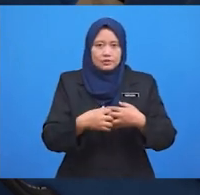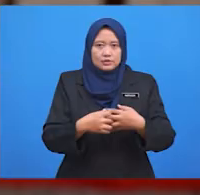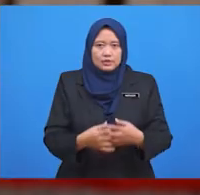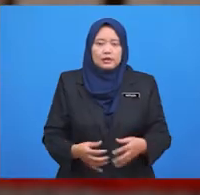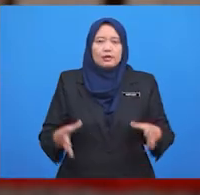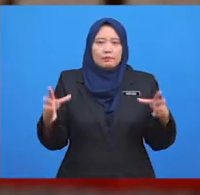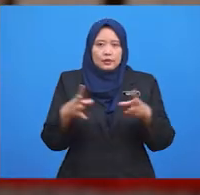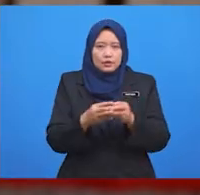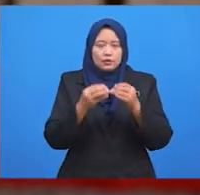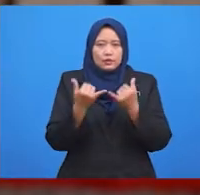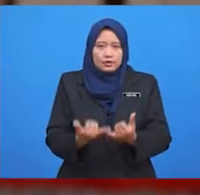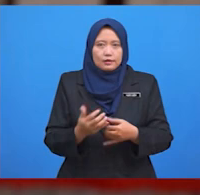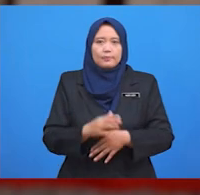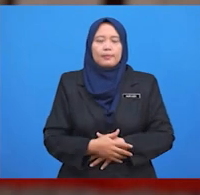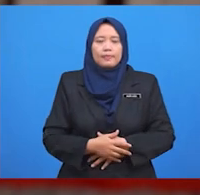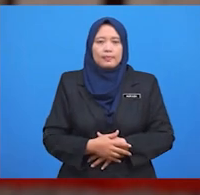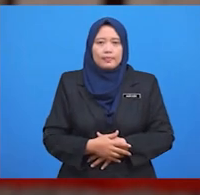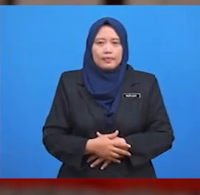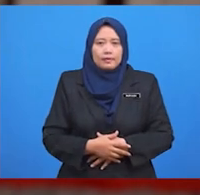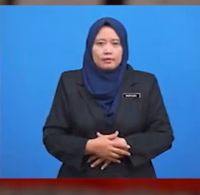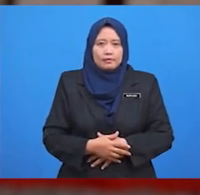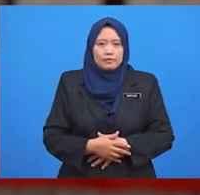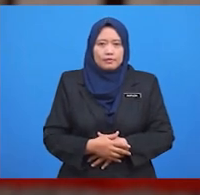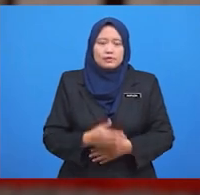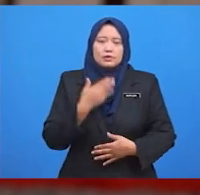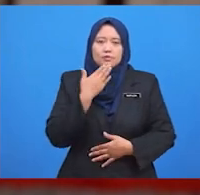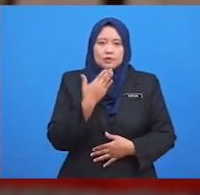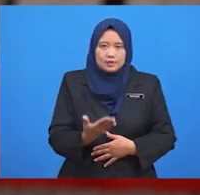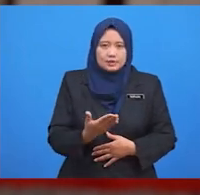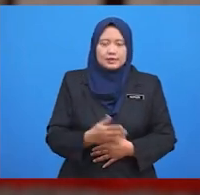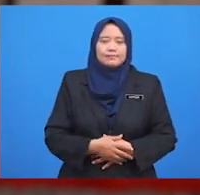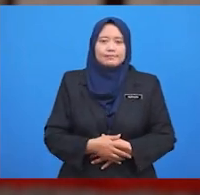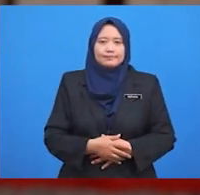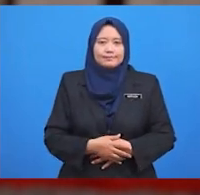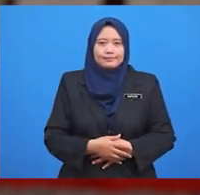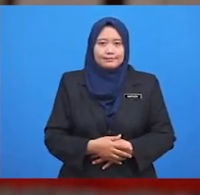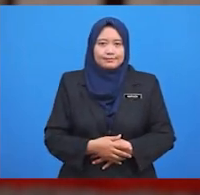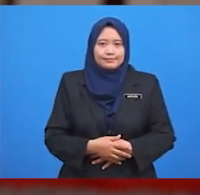mikrokaren. Sehingga kita berjumpa lagi, terima kasih dan Assalamualaikum.